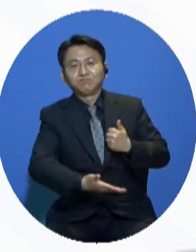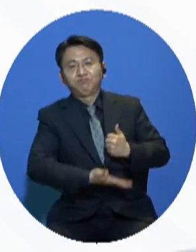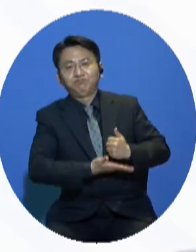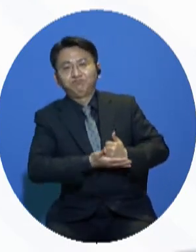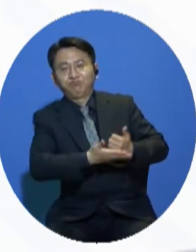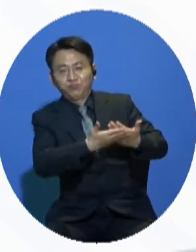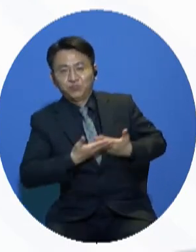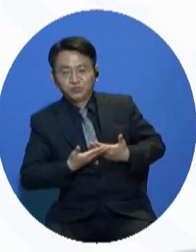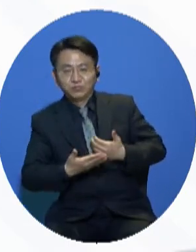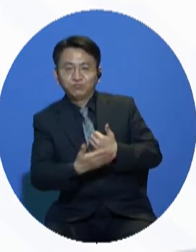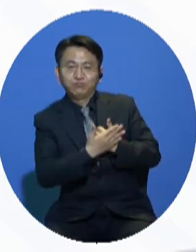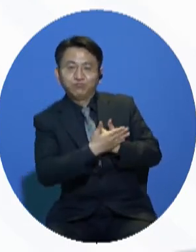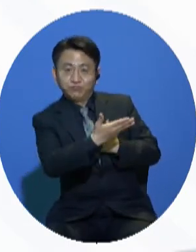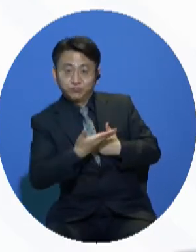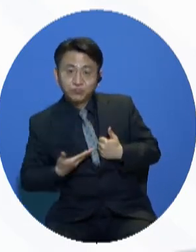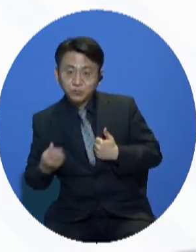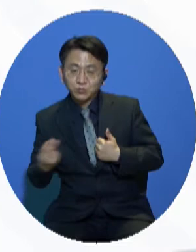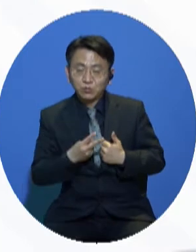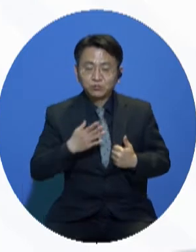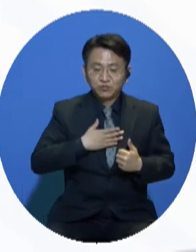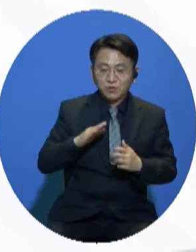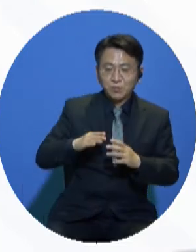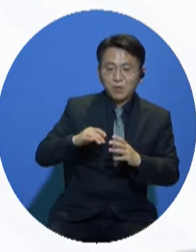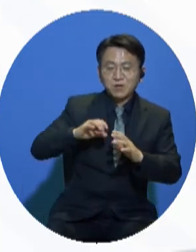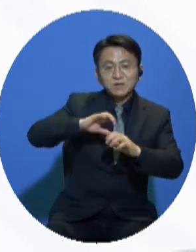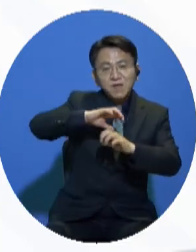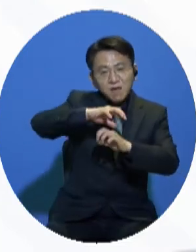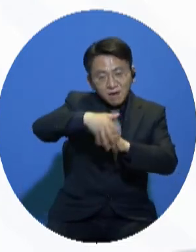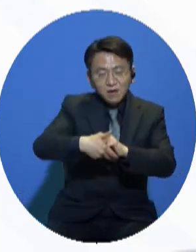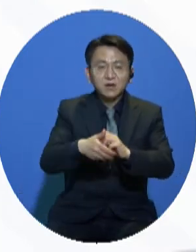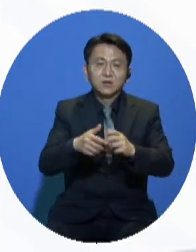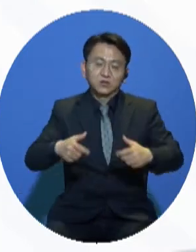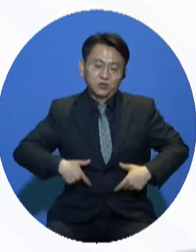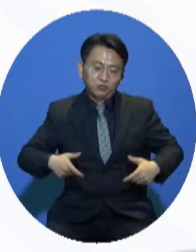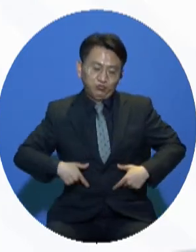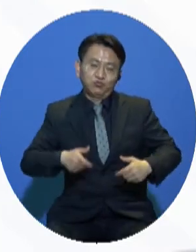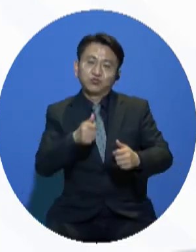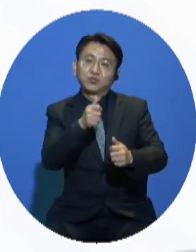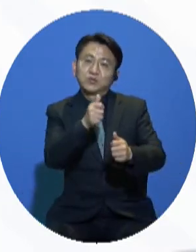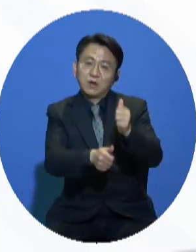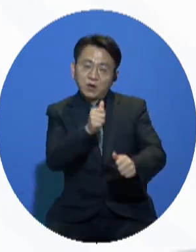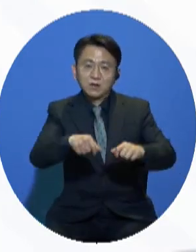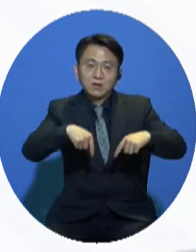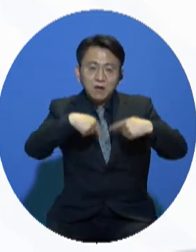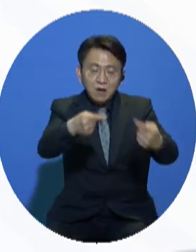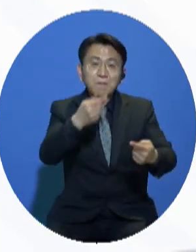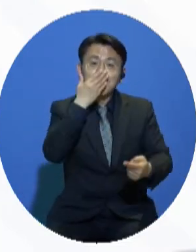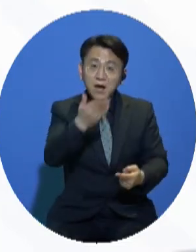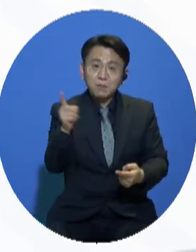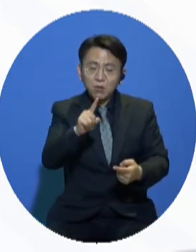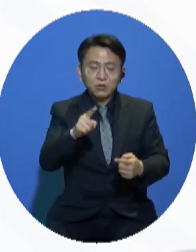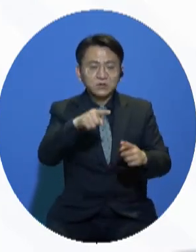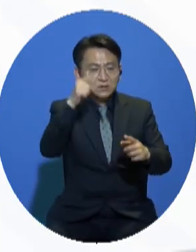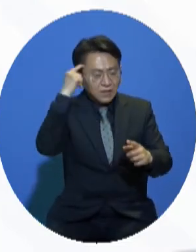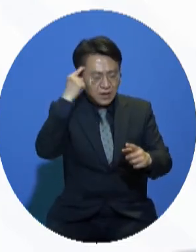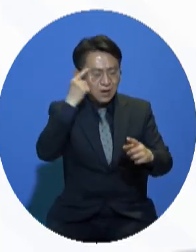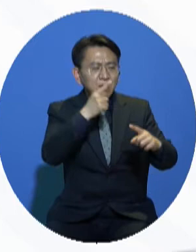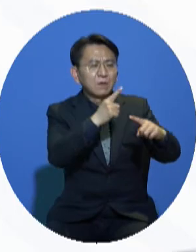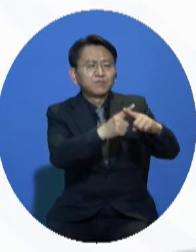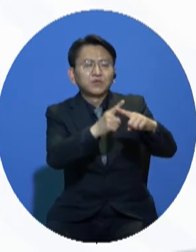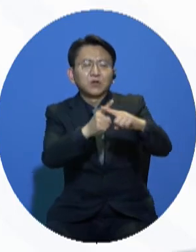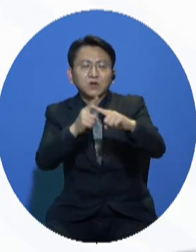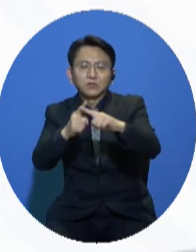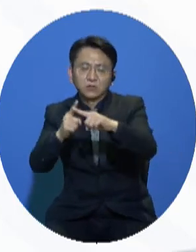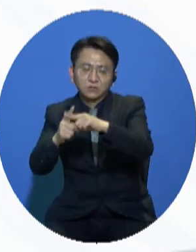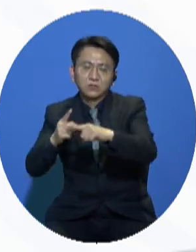우리 because 봅슬레이 팀이 월드 their 챔피언십까지 attitude 갈 수 was 있었던 good 이유는 enough. They 이들의 believed that I 긍정적인 personally 마인드, was 긍정적인 able to do 태도가 it